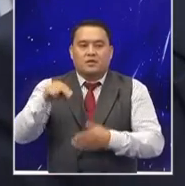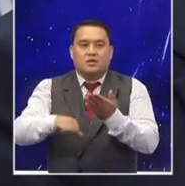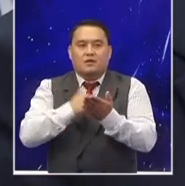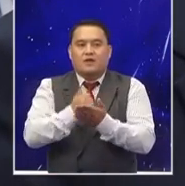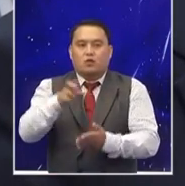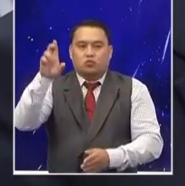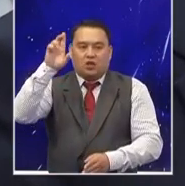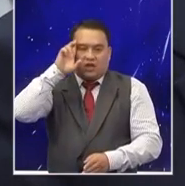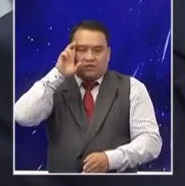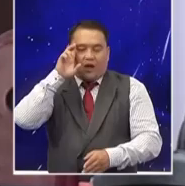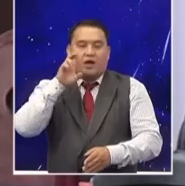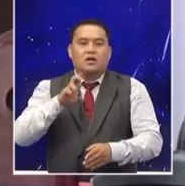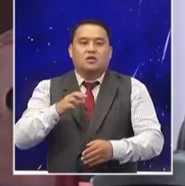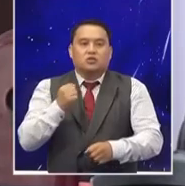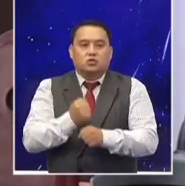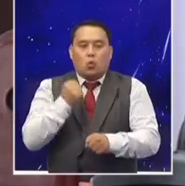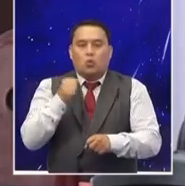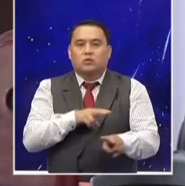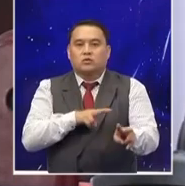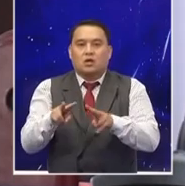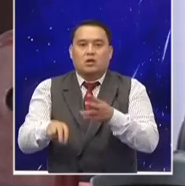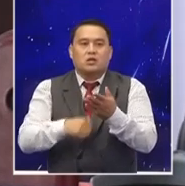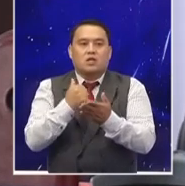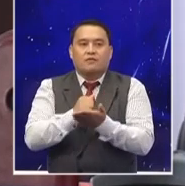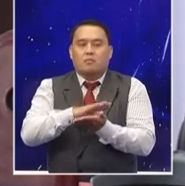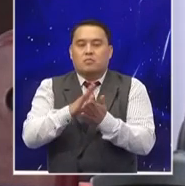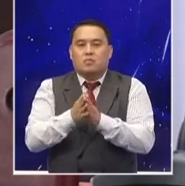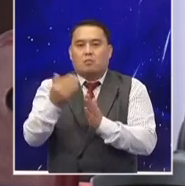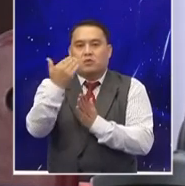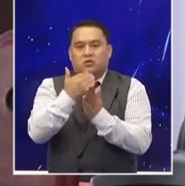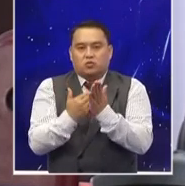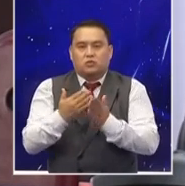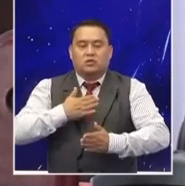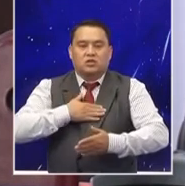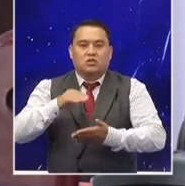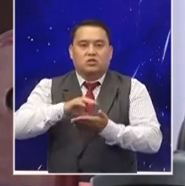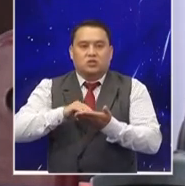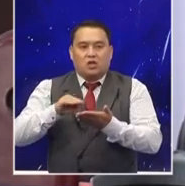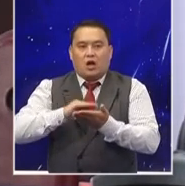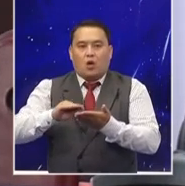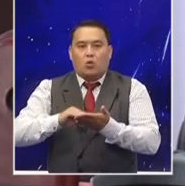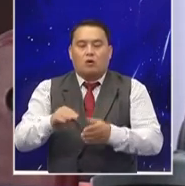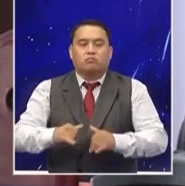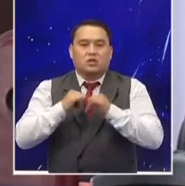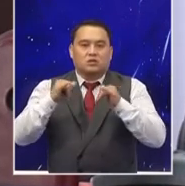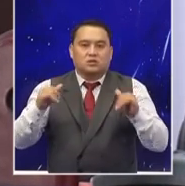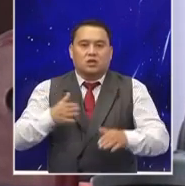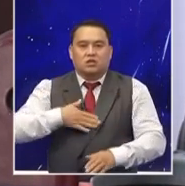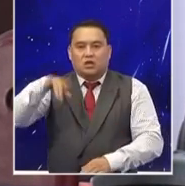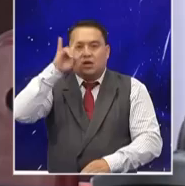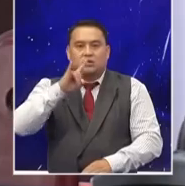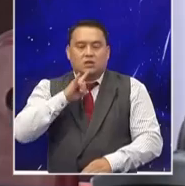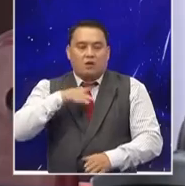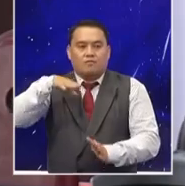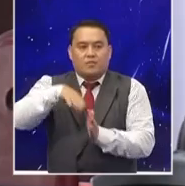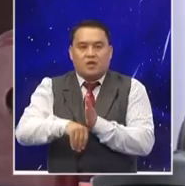главы государства и строгому следованию основным положением прописанному нашей конституции то пусть цветет и процветает наш казахстан а